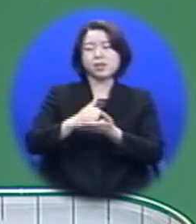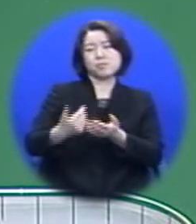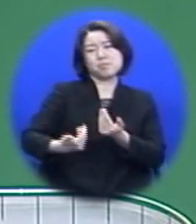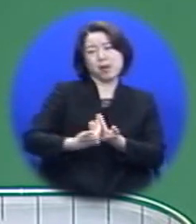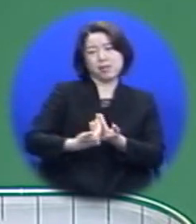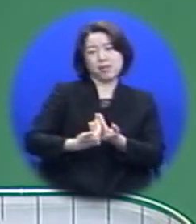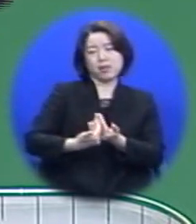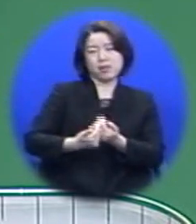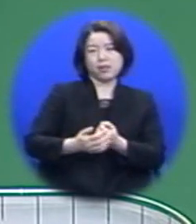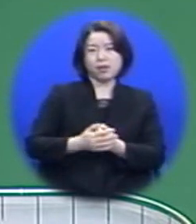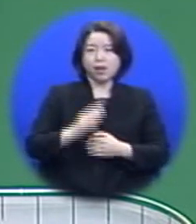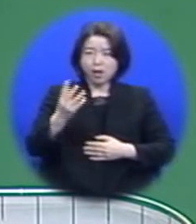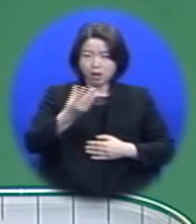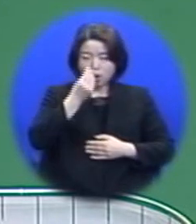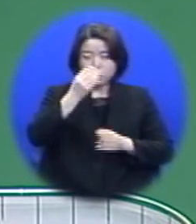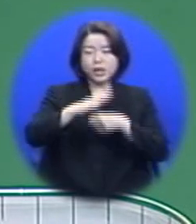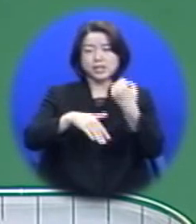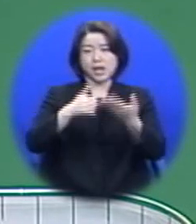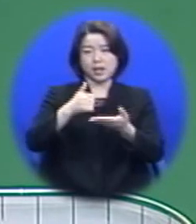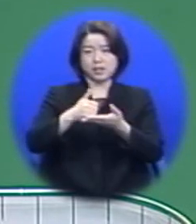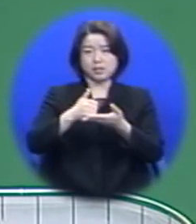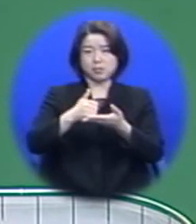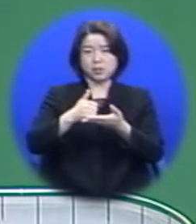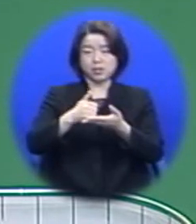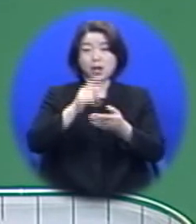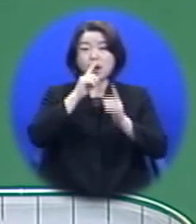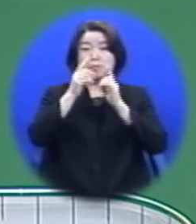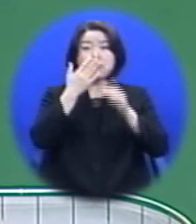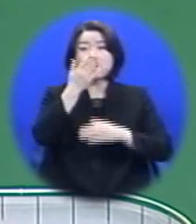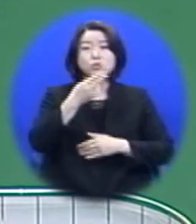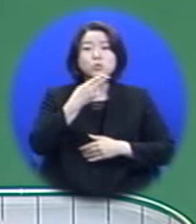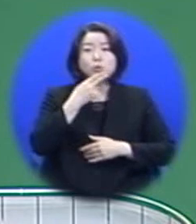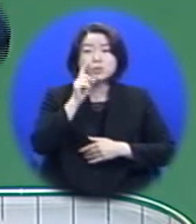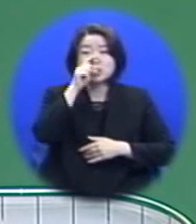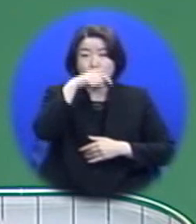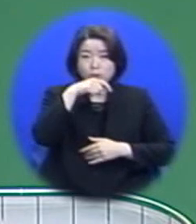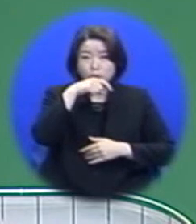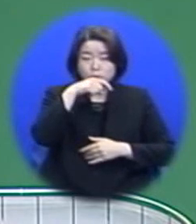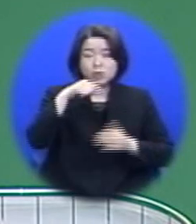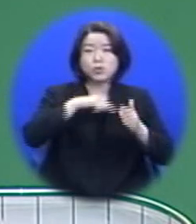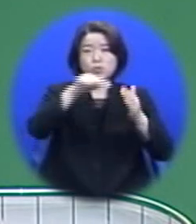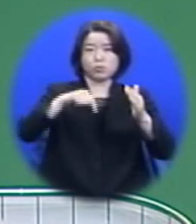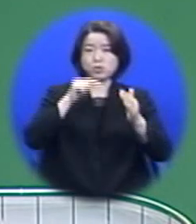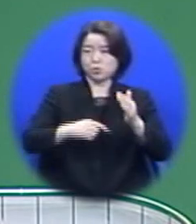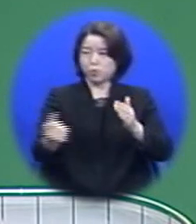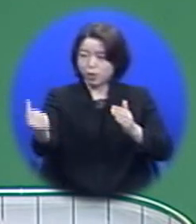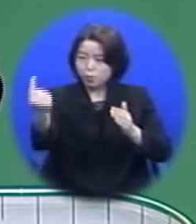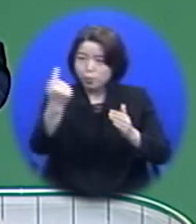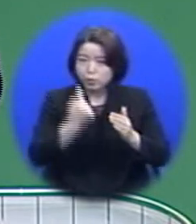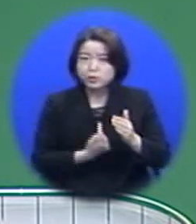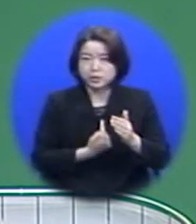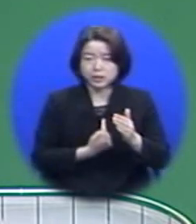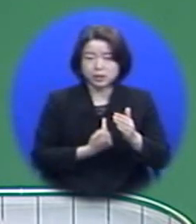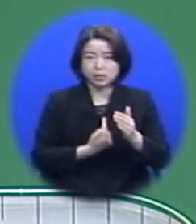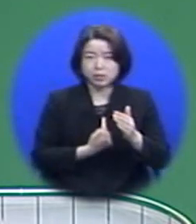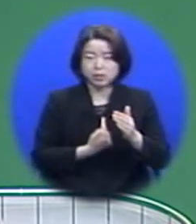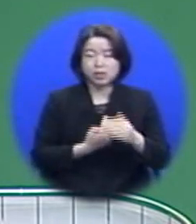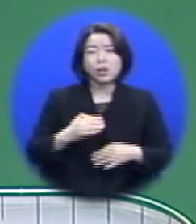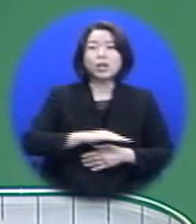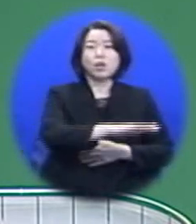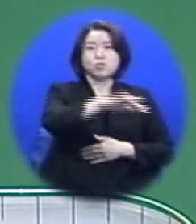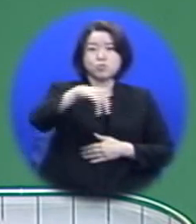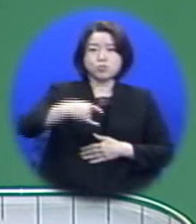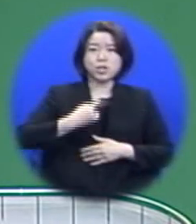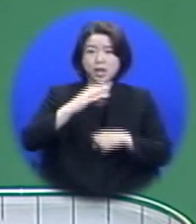하셨습니다 거룩하신 하나님께서 말할 수 없이 더러운 우리 속에 들어오심 우리에게